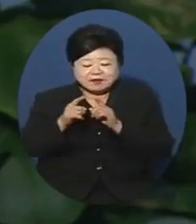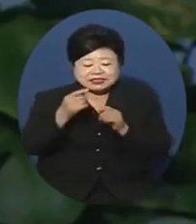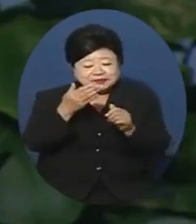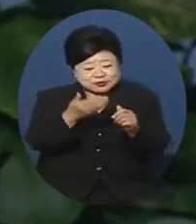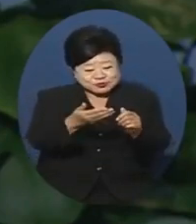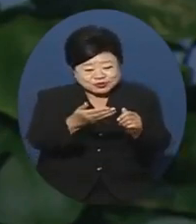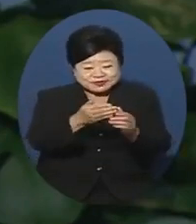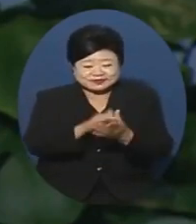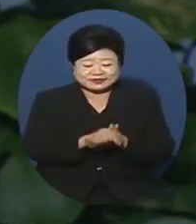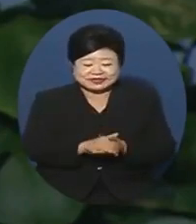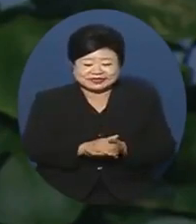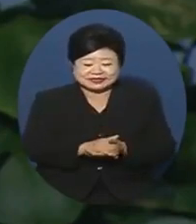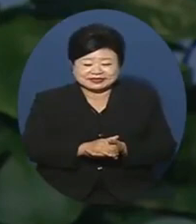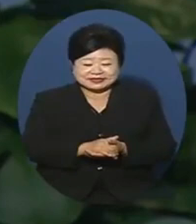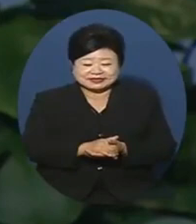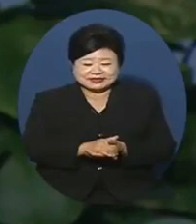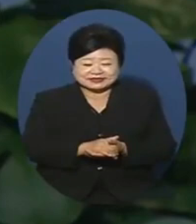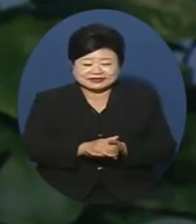말씀하니까는